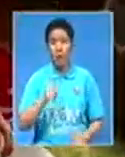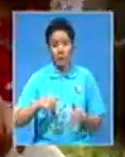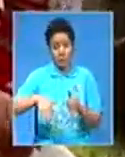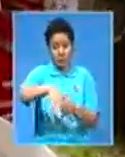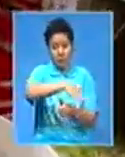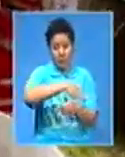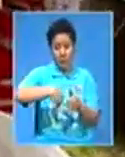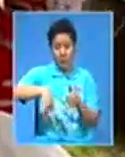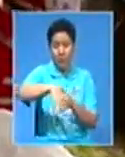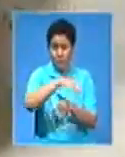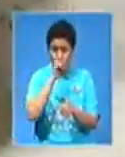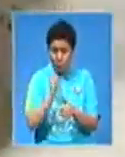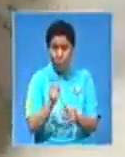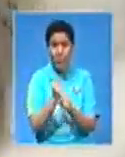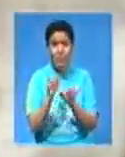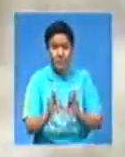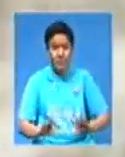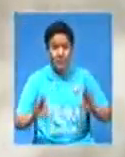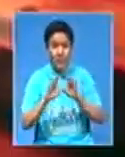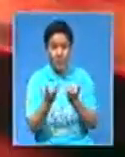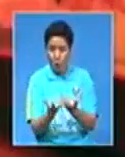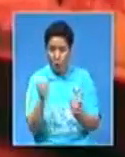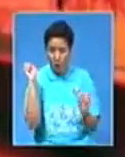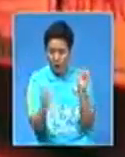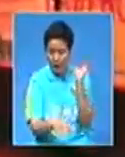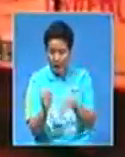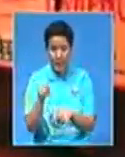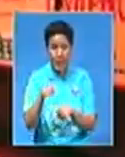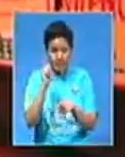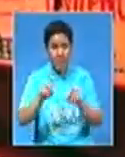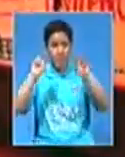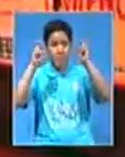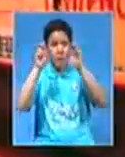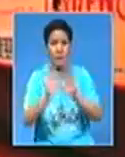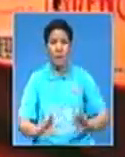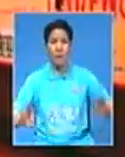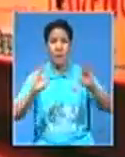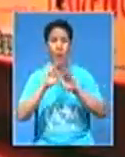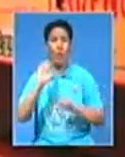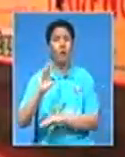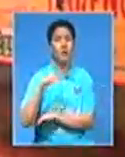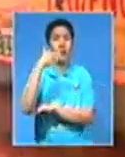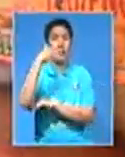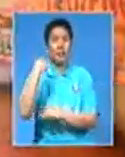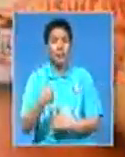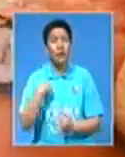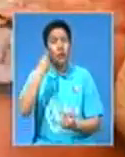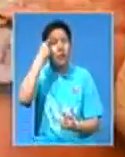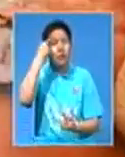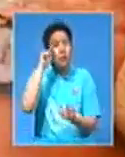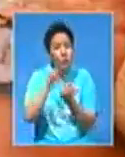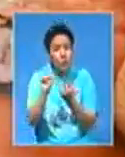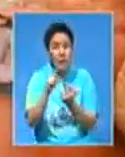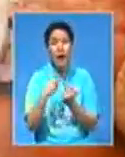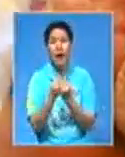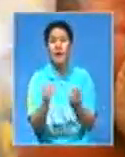งแวดล้อมโดยได้กำหนดให้การจัดการขยะมูลฝอยเป็นวาระแห่งชาติซึ่งมีกรอบแนวคิดหลักในการสร้